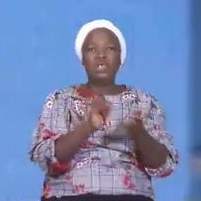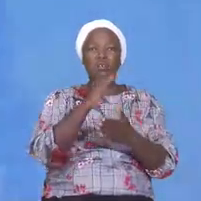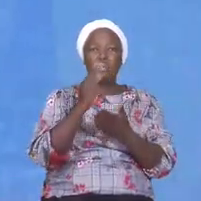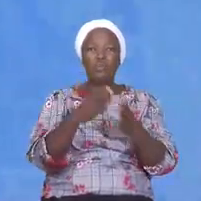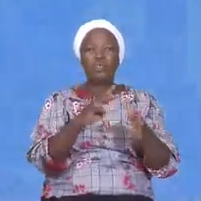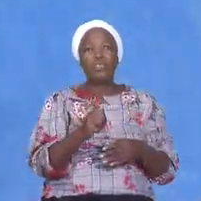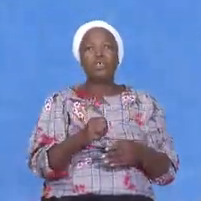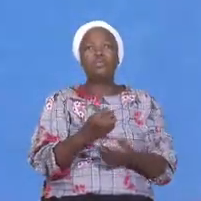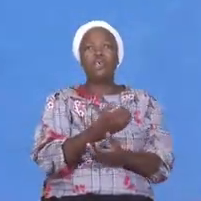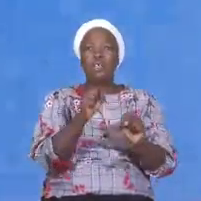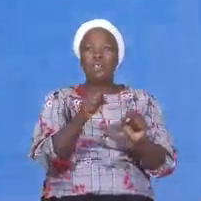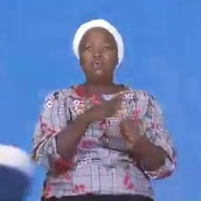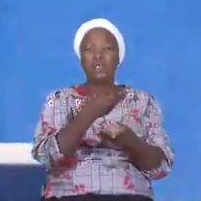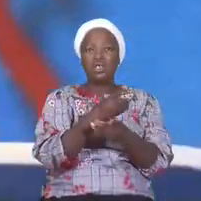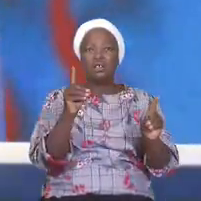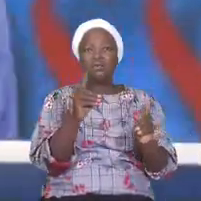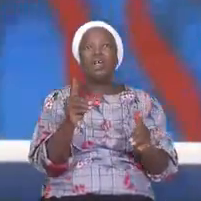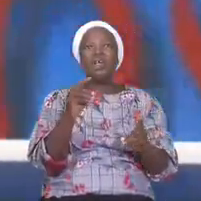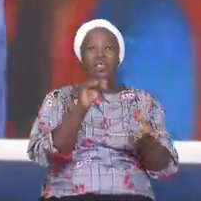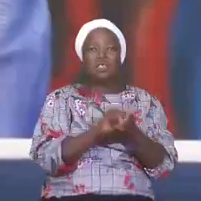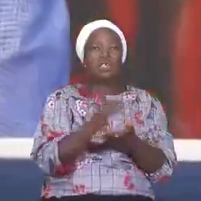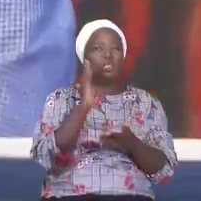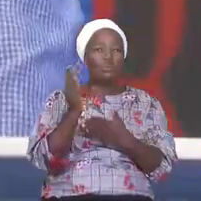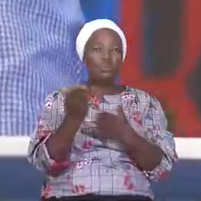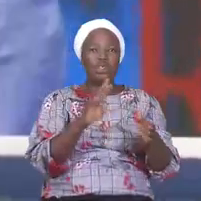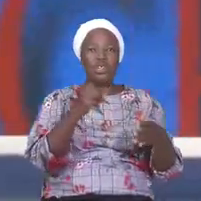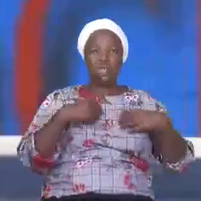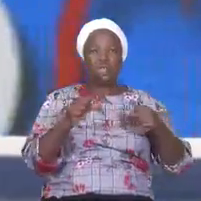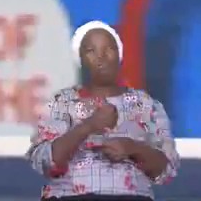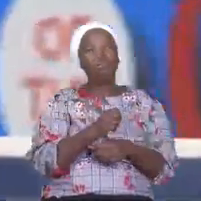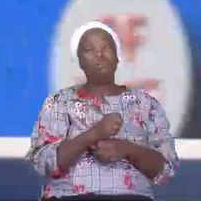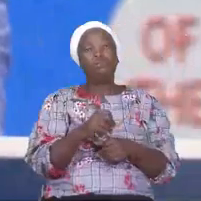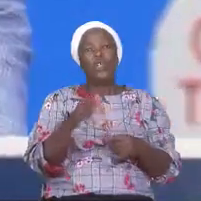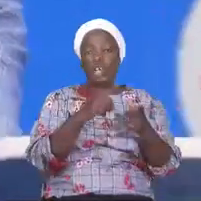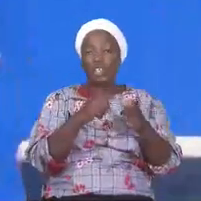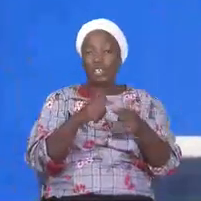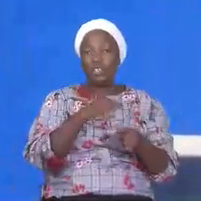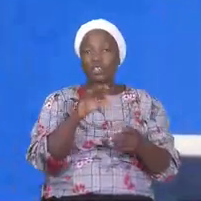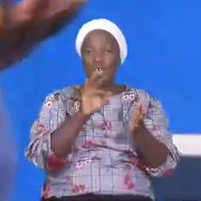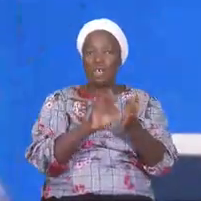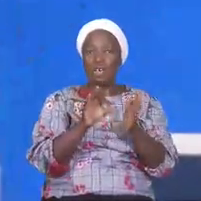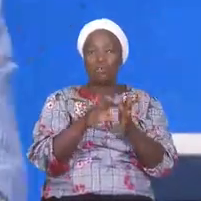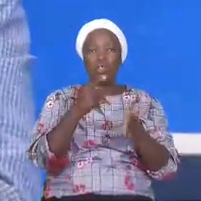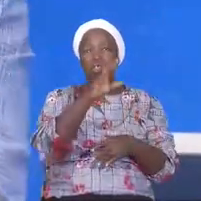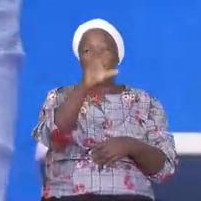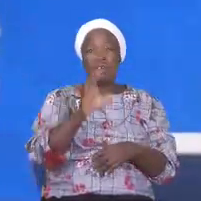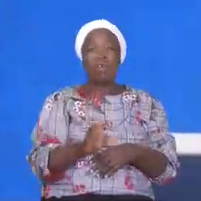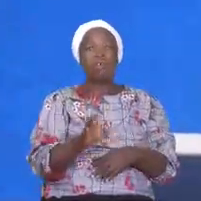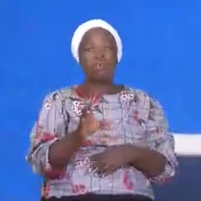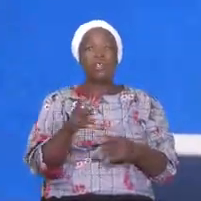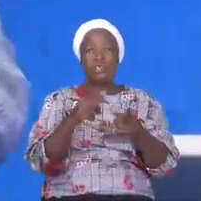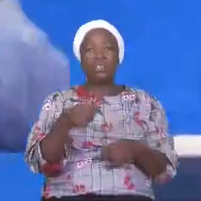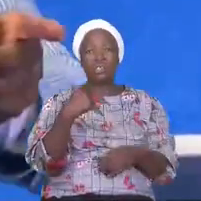leur auto-justice de soi qui leur apportera le salut pour apporter la rédemption, qui va les apporter la guérison et